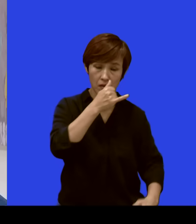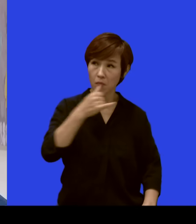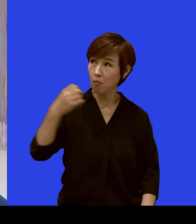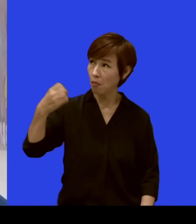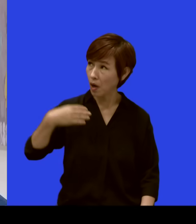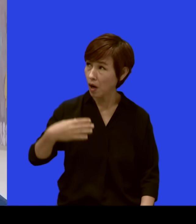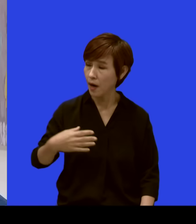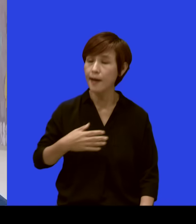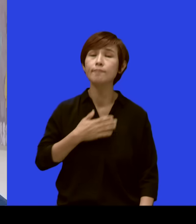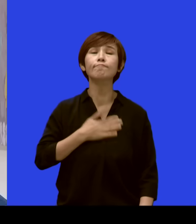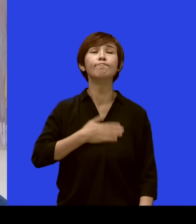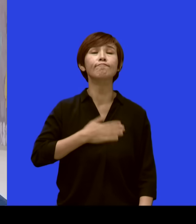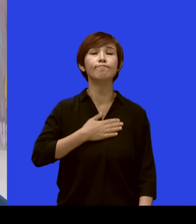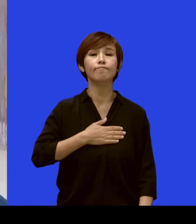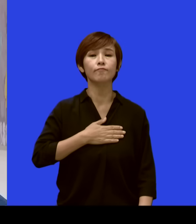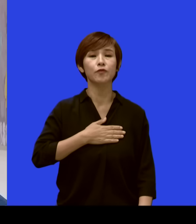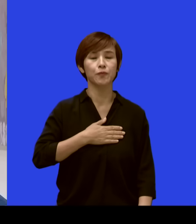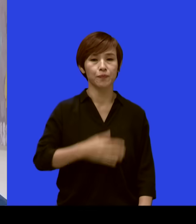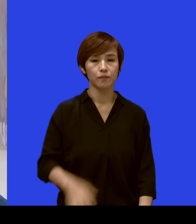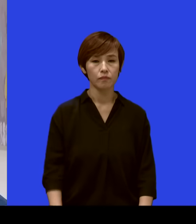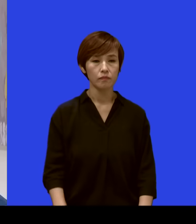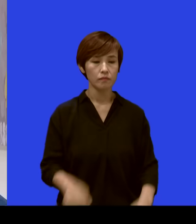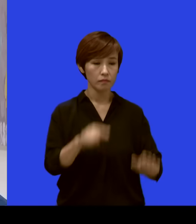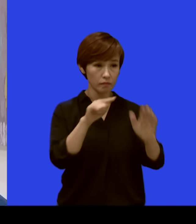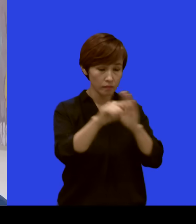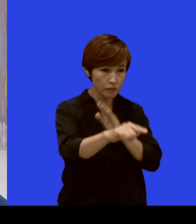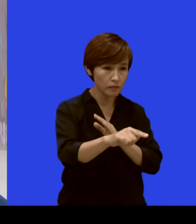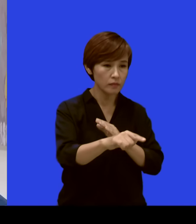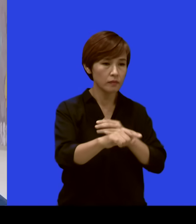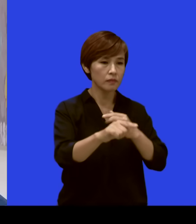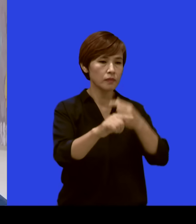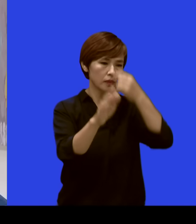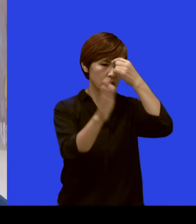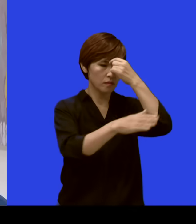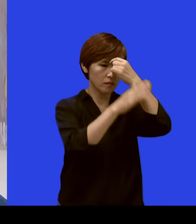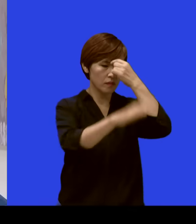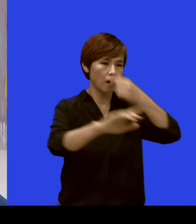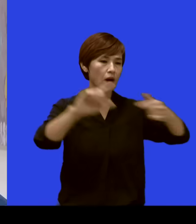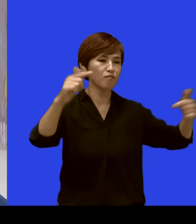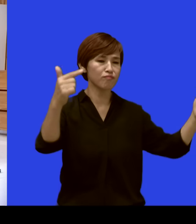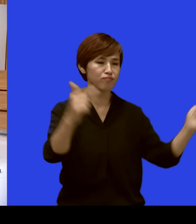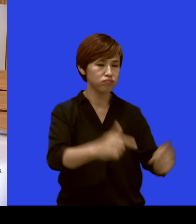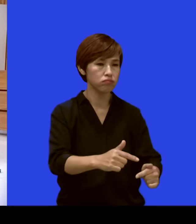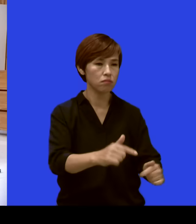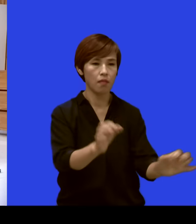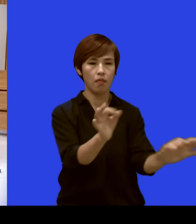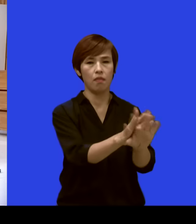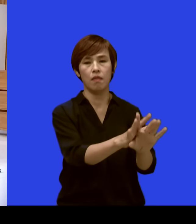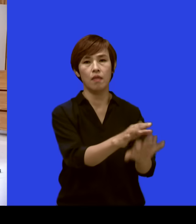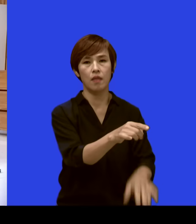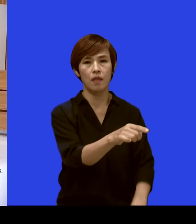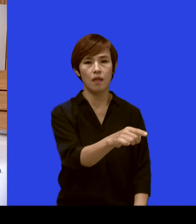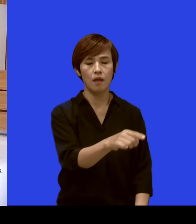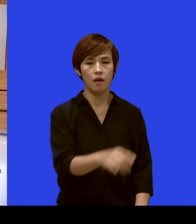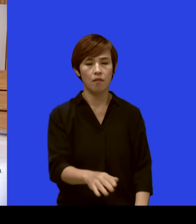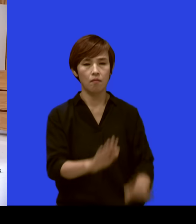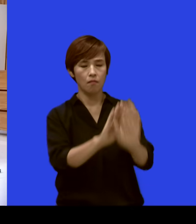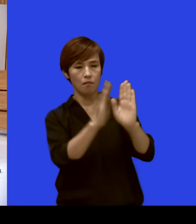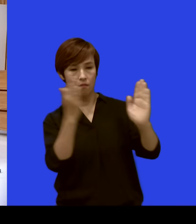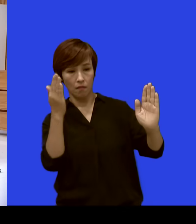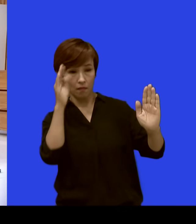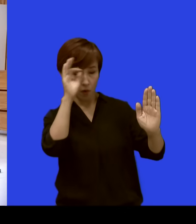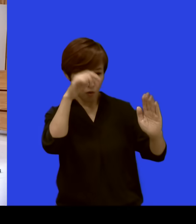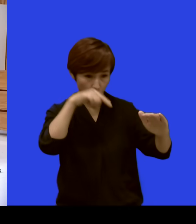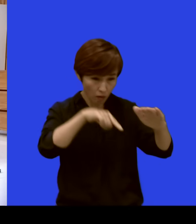목사로 가겠습니다라고 갔는데 그 다음 날 갔더니 글쎄 신자가 다 떠나고 아무도 없다는 겁니다. 근데 문을 열고 들어갔는데